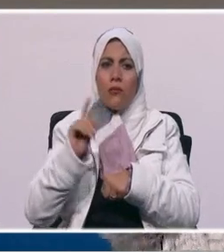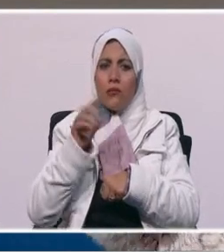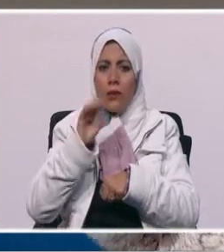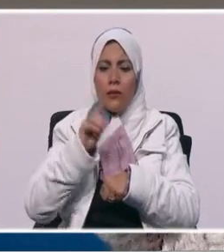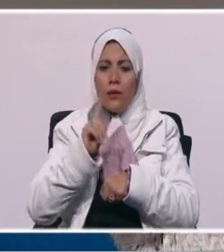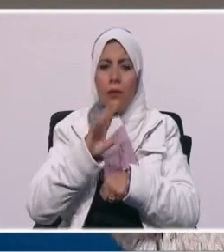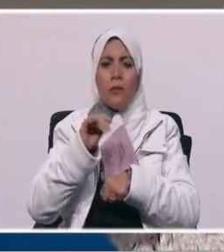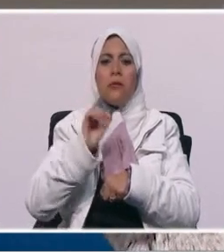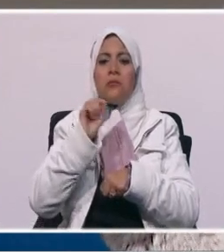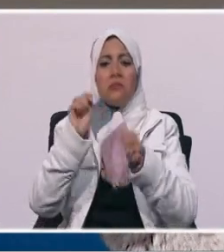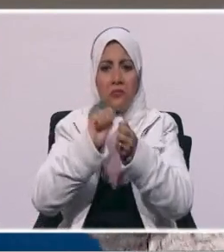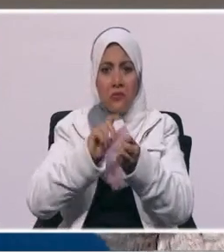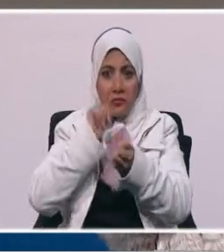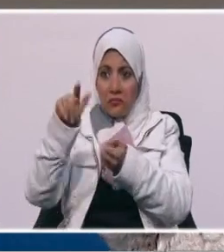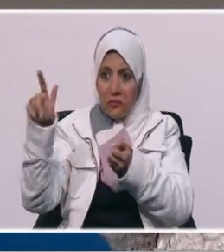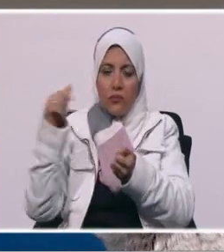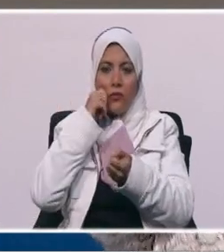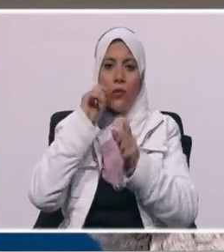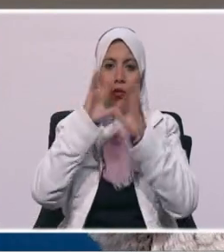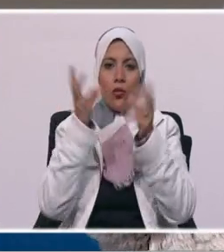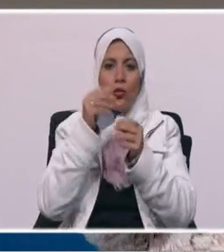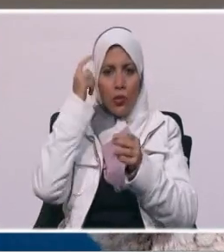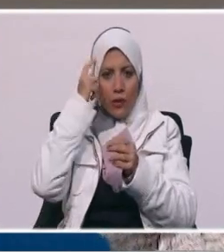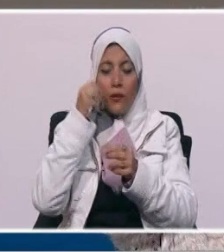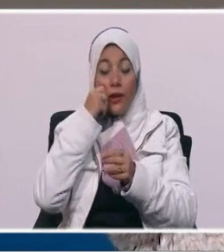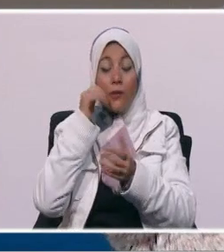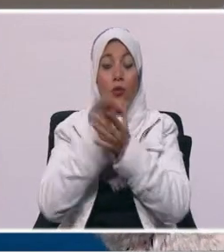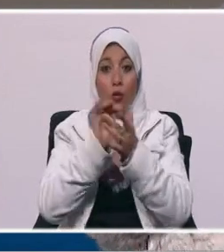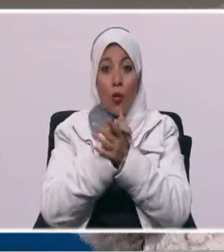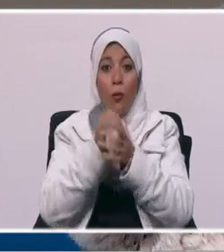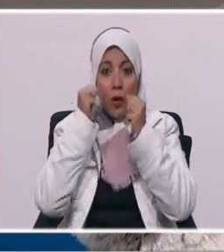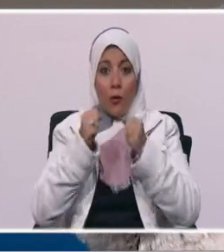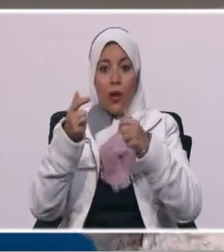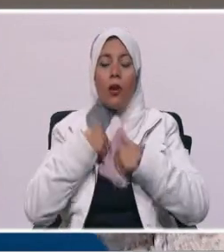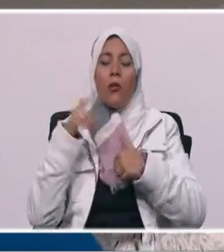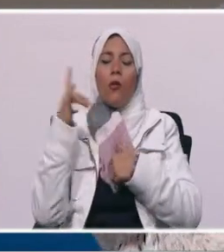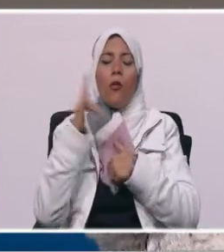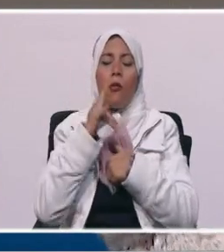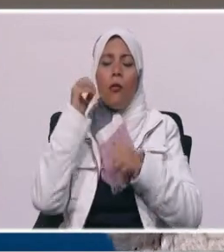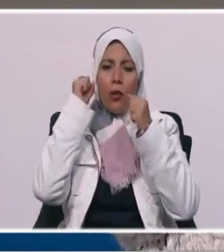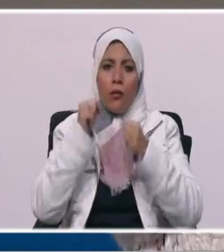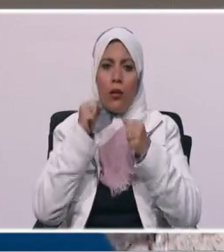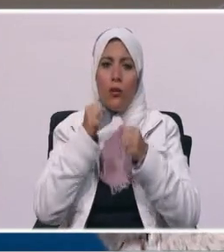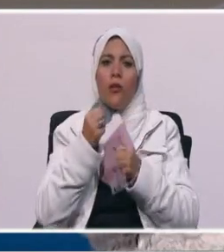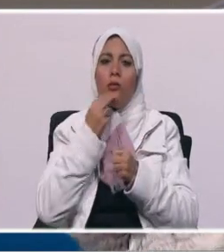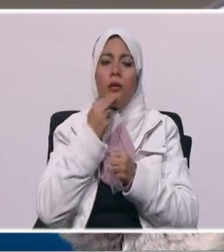حصلت تدخلات من زميلات واصدقاء بحبهم جدا، هم ريم ميلاد